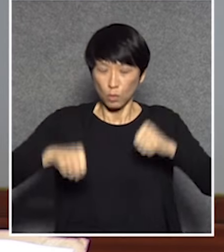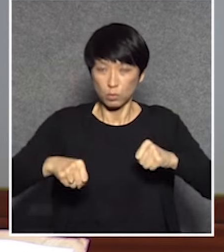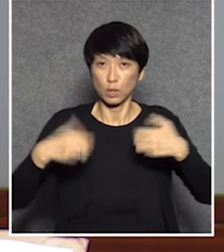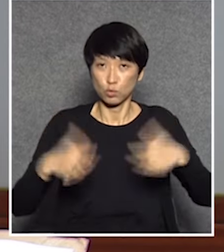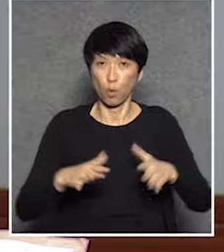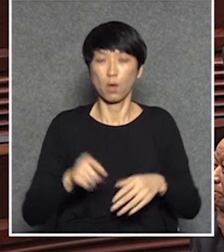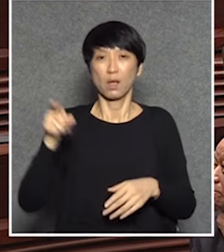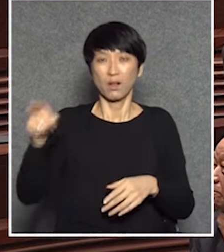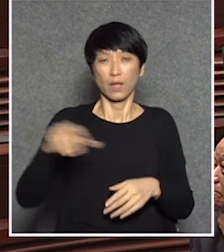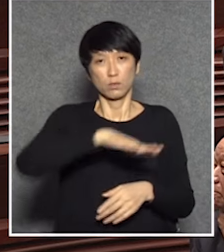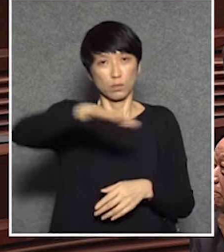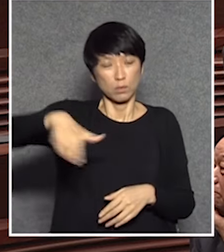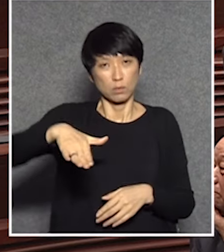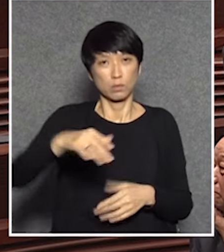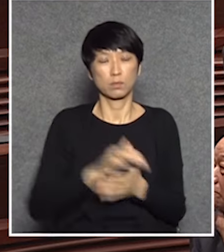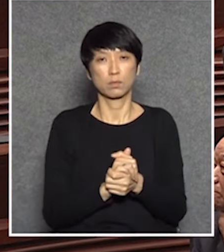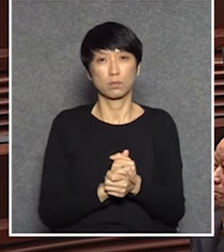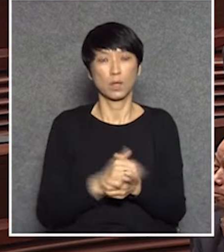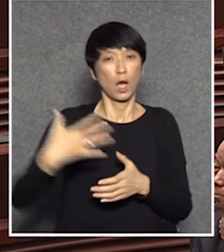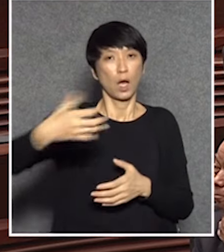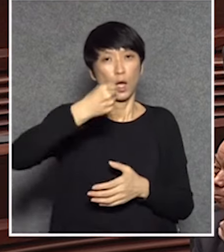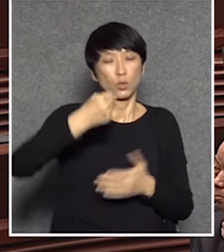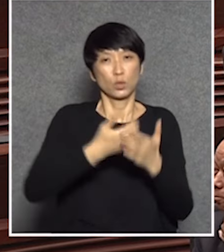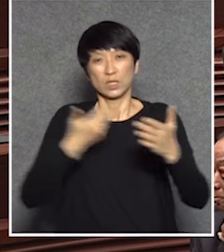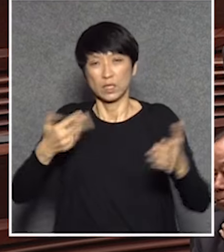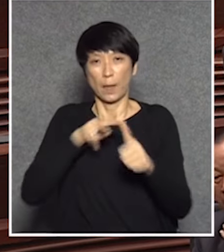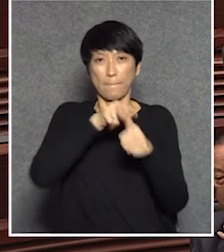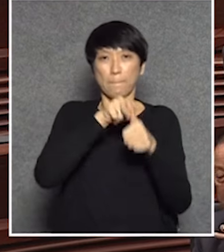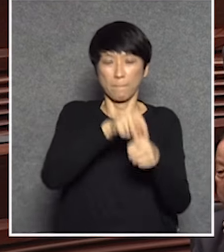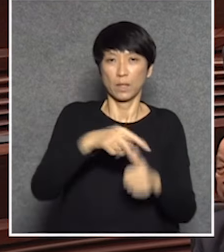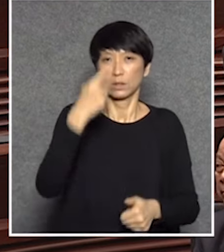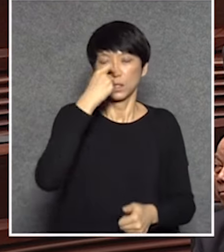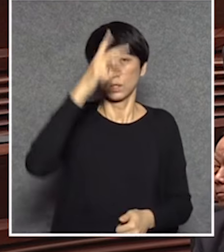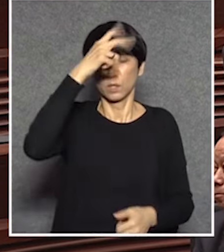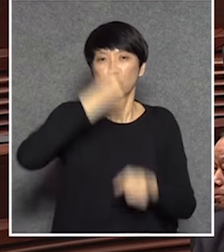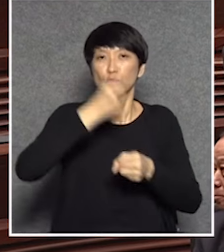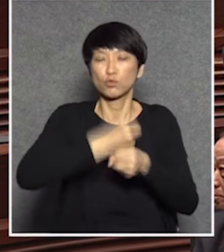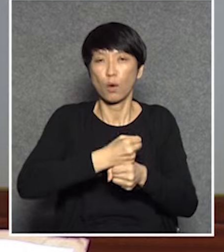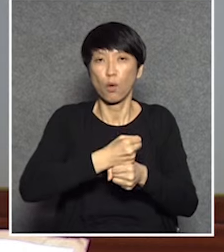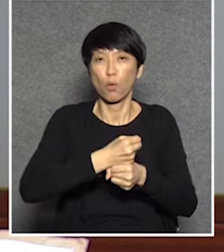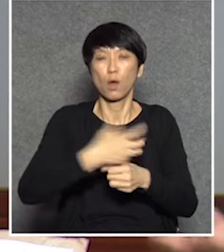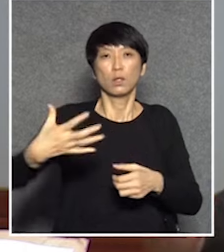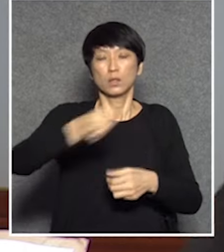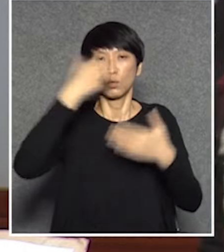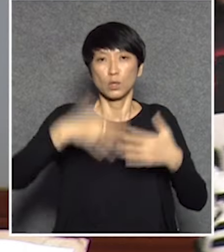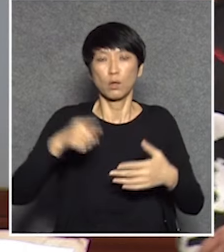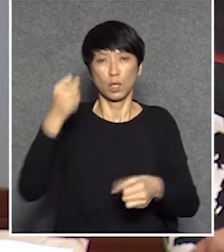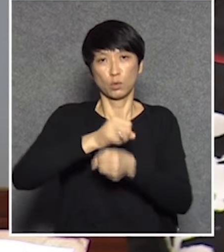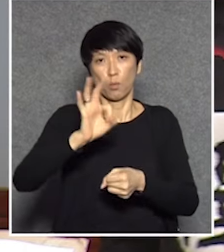你哋喺未有主權之前逼迫港英政府做嘅嘢，有咗主權之後你唔做，關我咩事啫，阿